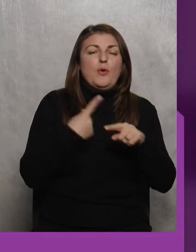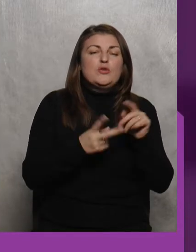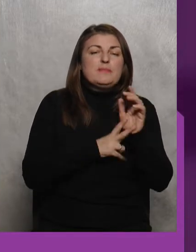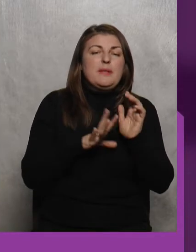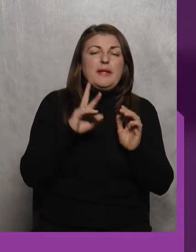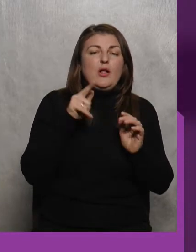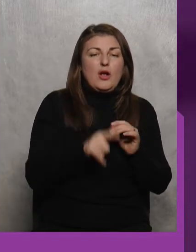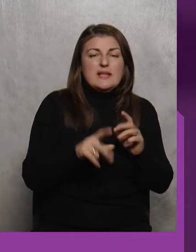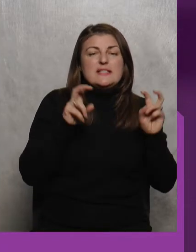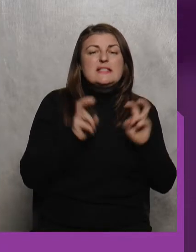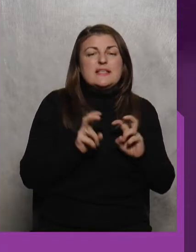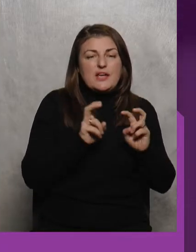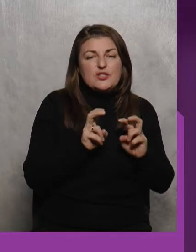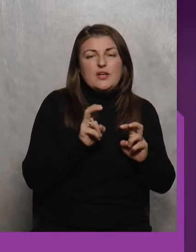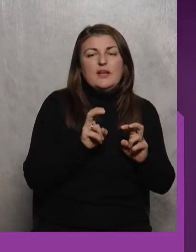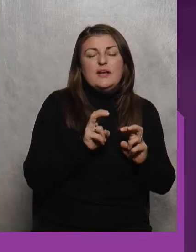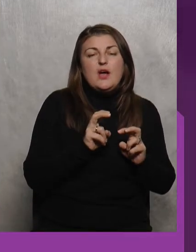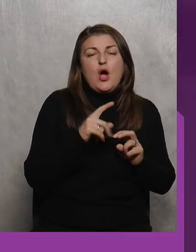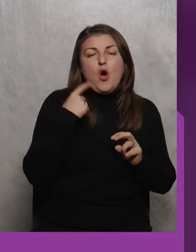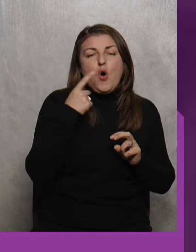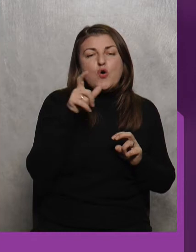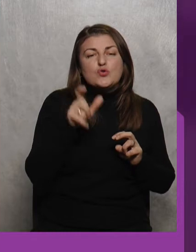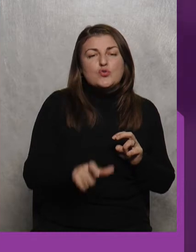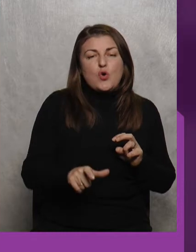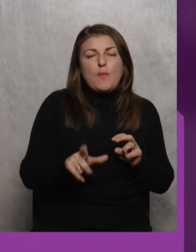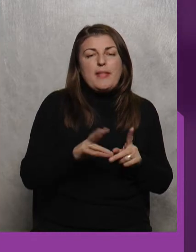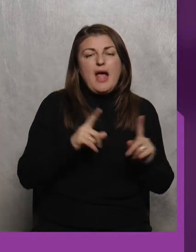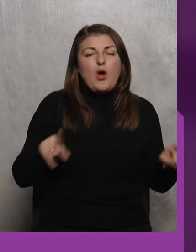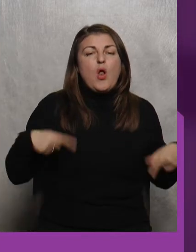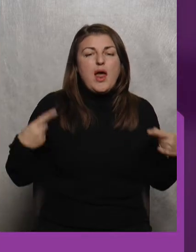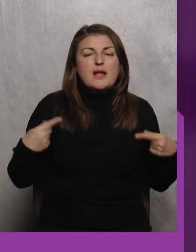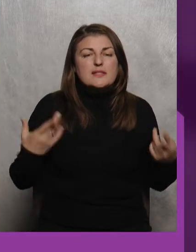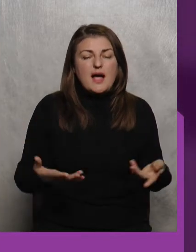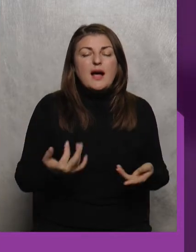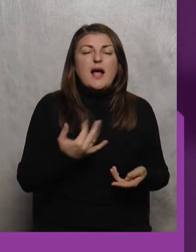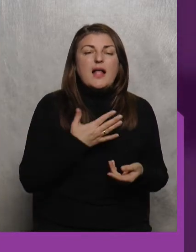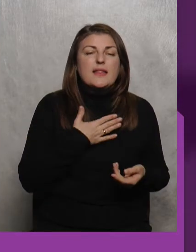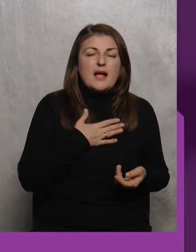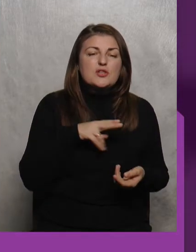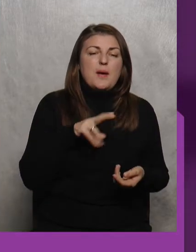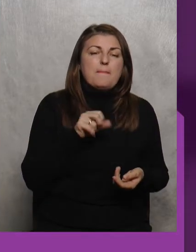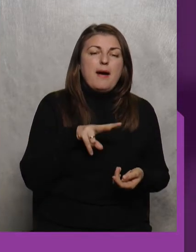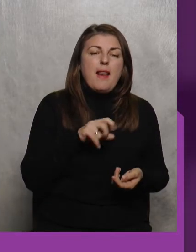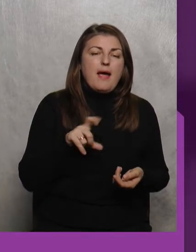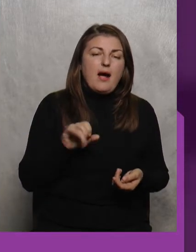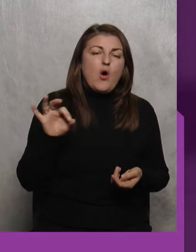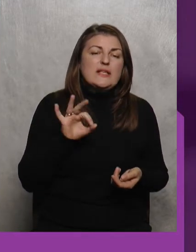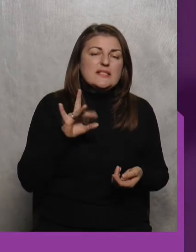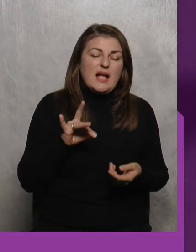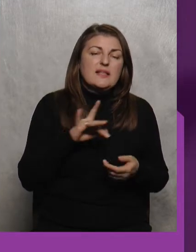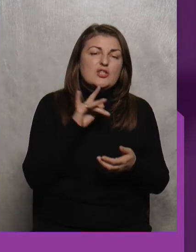75 кілограм, сидячи особи на колясках. Наш Палєха Олександр з Житомирщини,